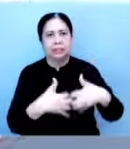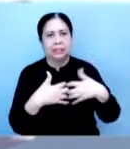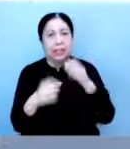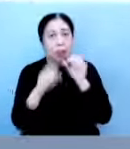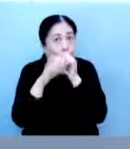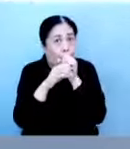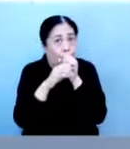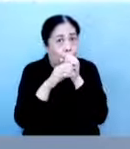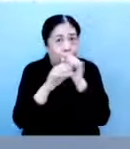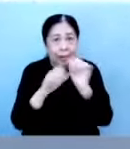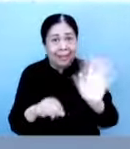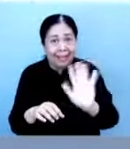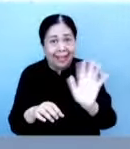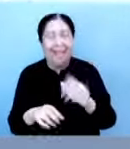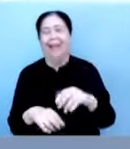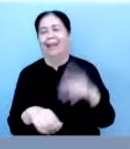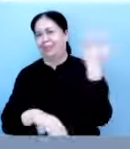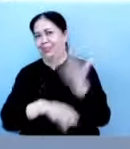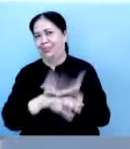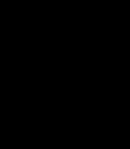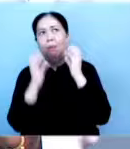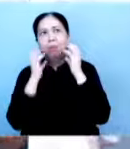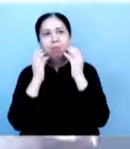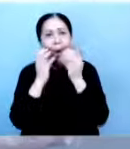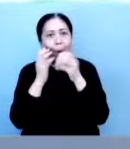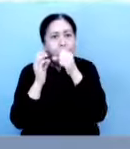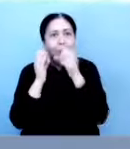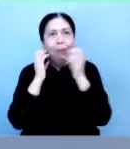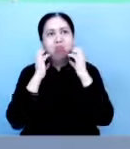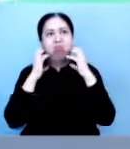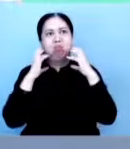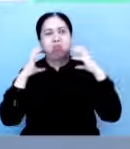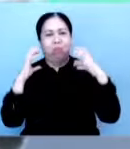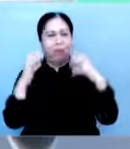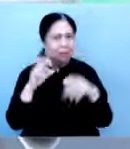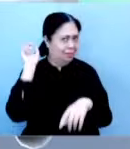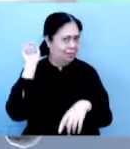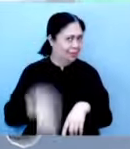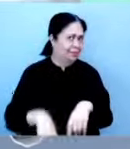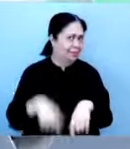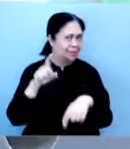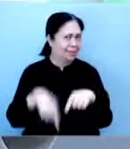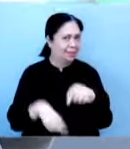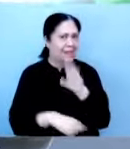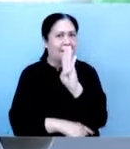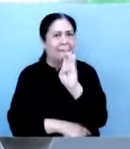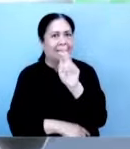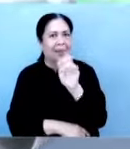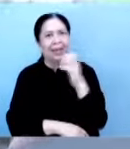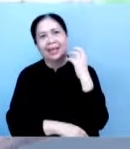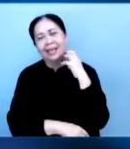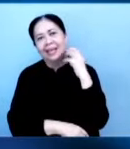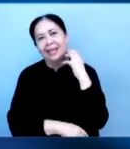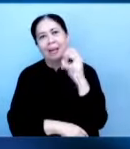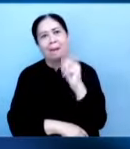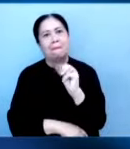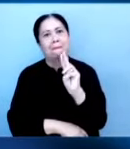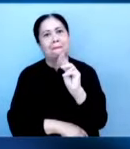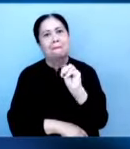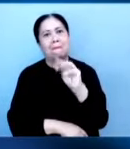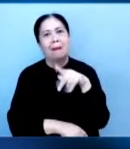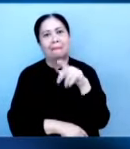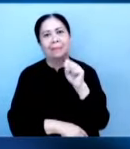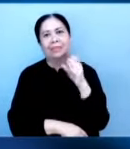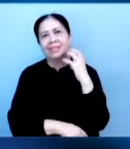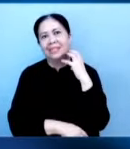Unicorn magkak beeke ka kapag mo yan Alam mo yung beke magal dito kasi ganon